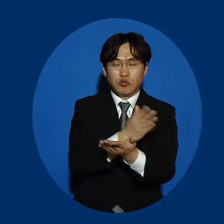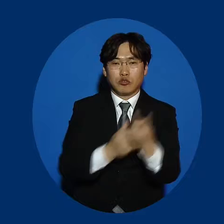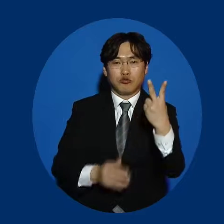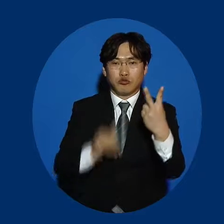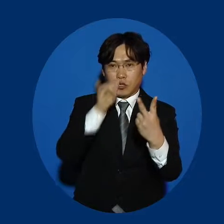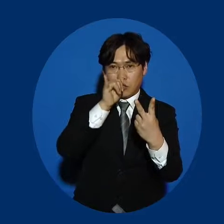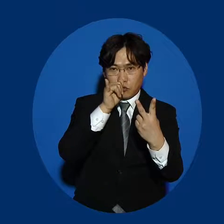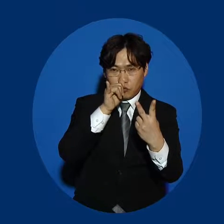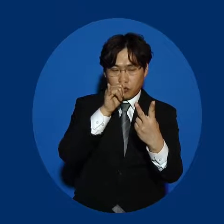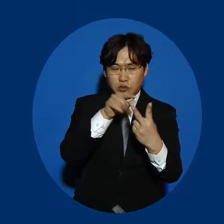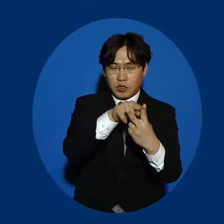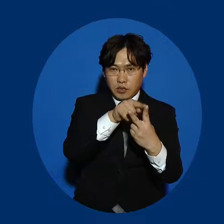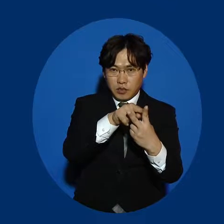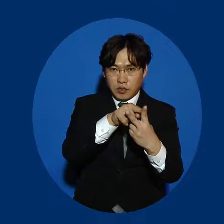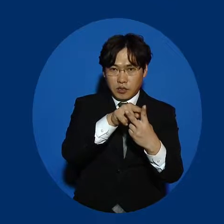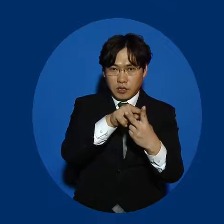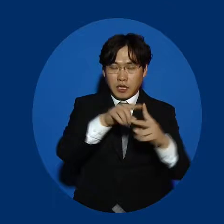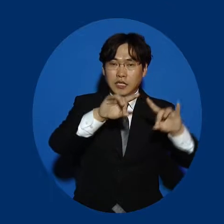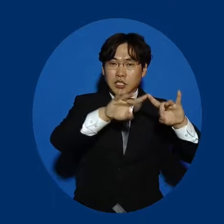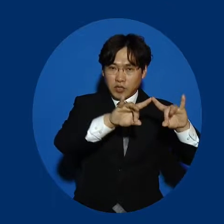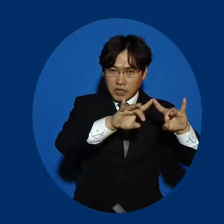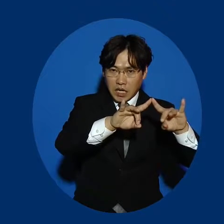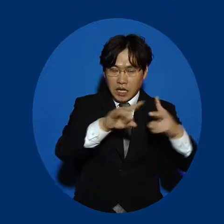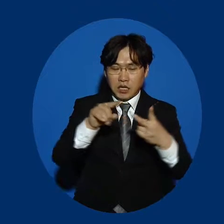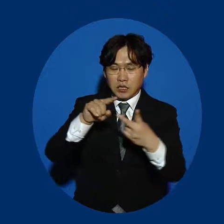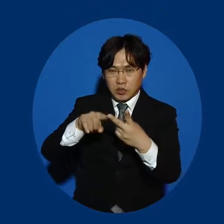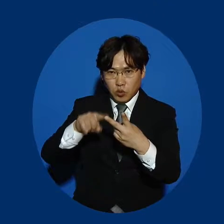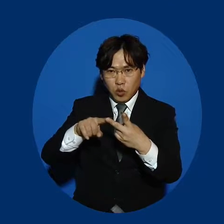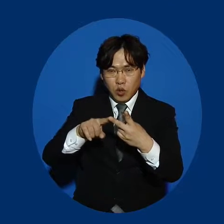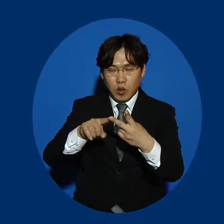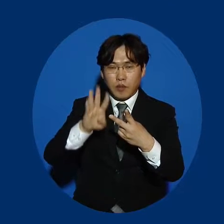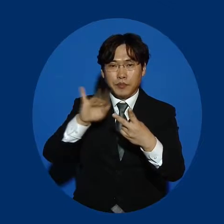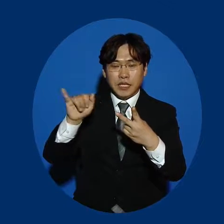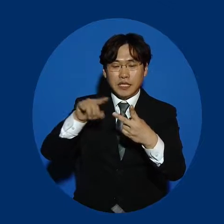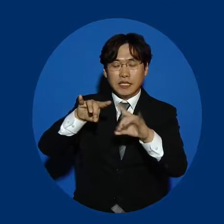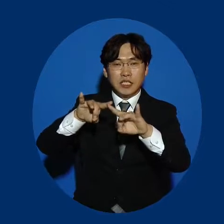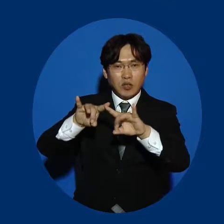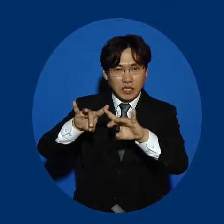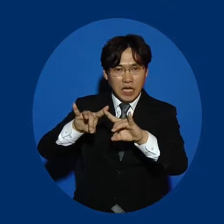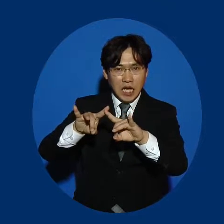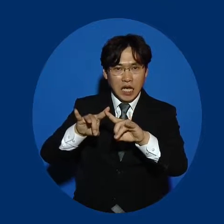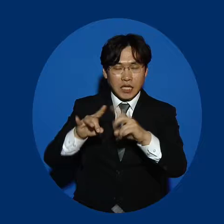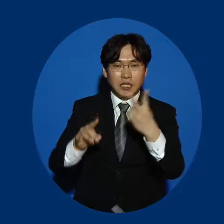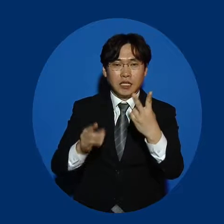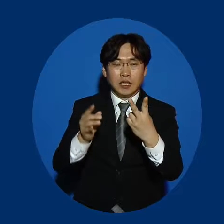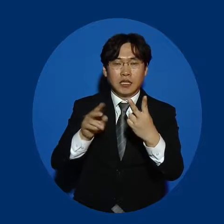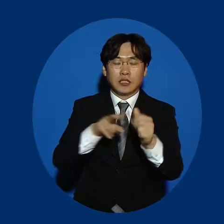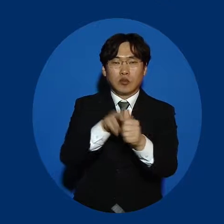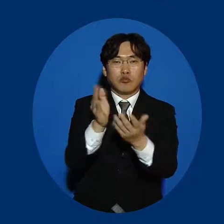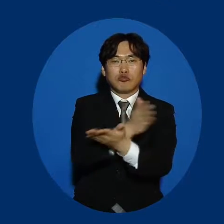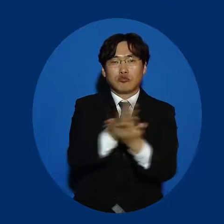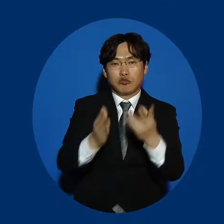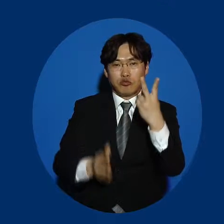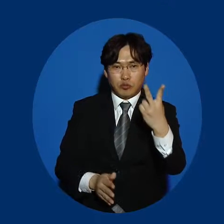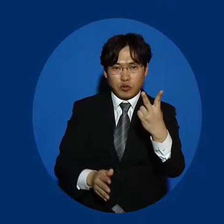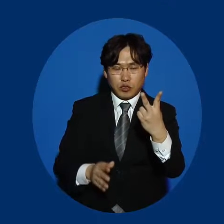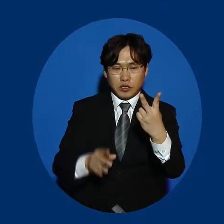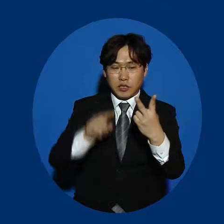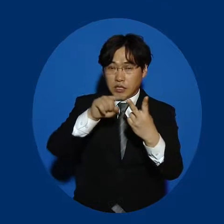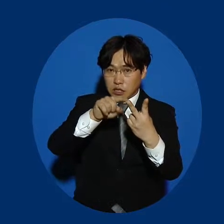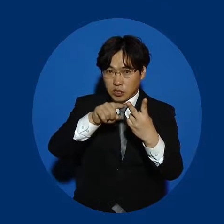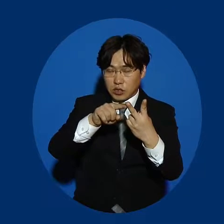있습니다. 법적인 용어로 전자화된 정보와 전자화되지 않는 정보 두 가지로 구분되어 있는데 전자화되지 않는